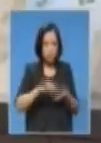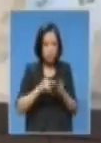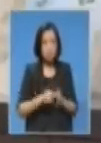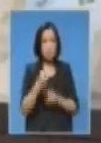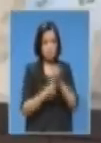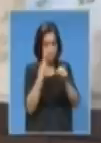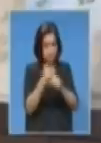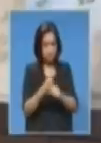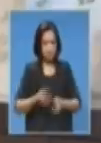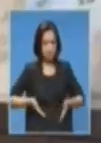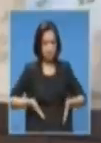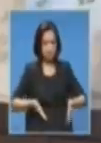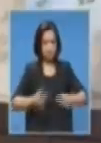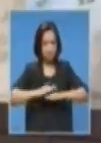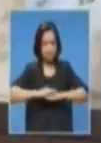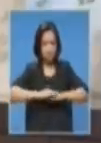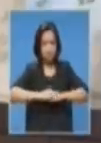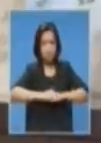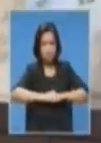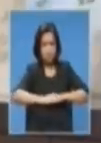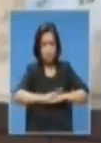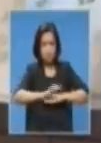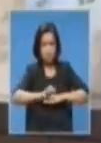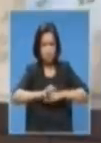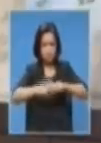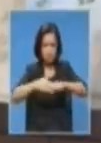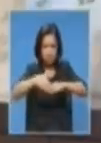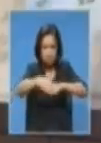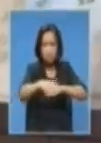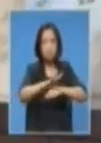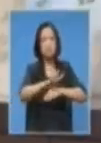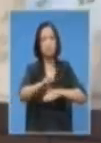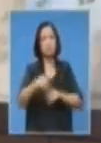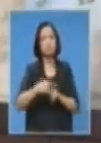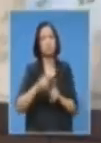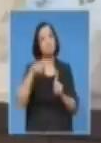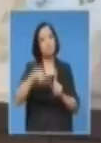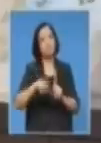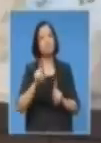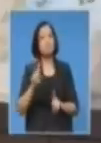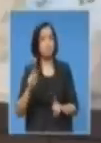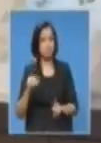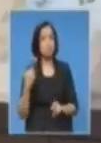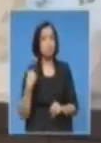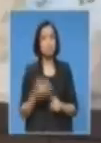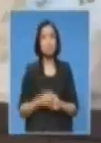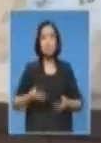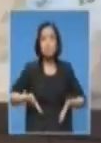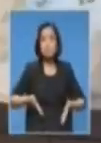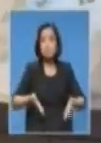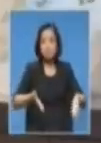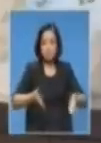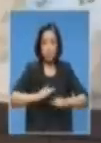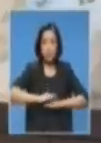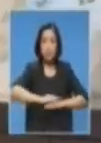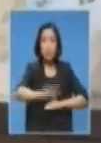กรมทางหลวงนะครับแล้วก็ของกรมทางหลวงชนบทกรมทางหลวงชนบทนั้นในส่วนของที่เป็นเส้นทางที่ก่อสร้างใหม่น